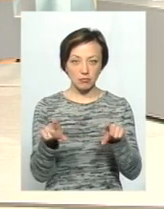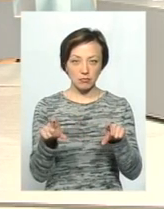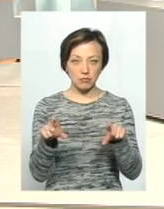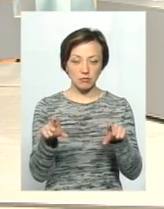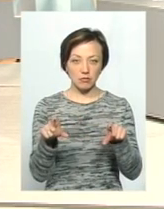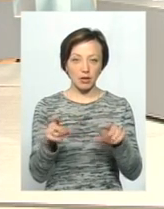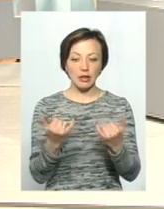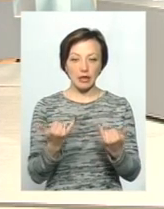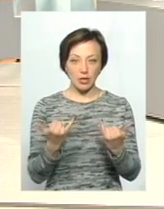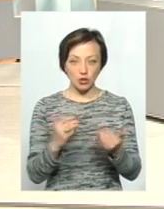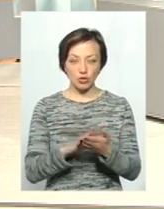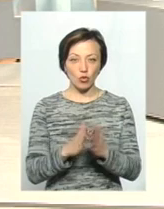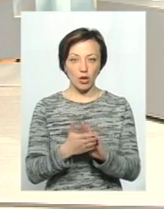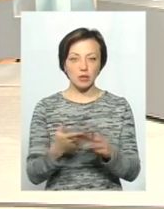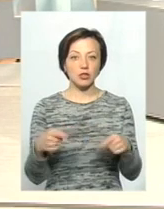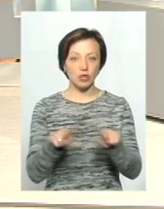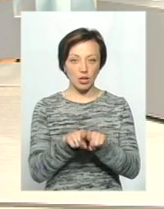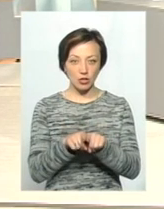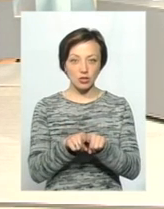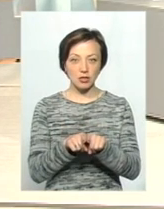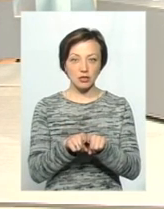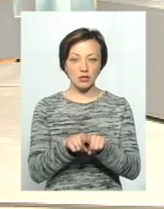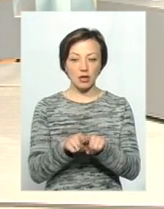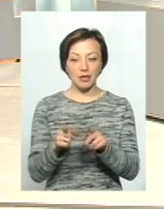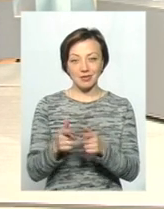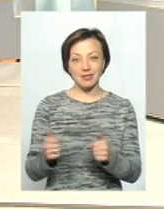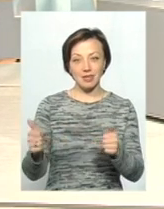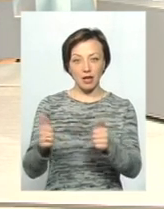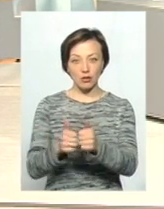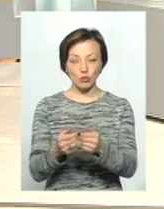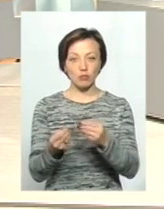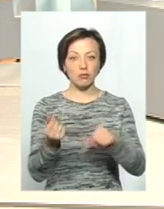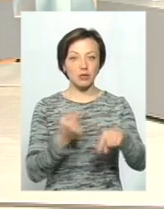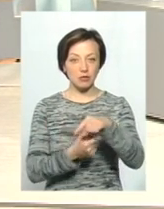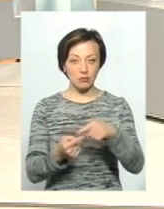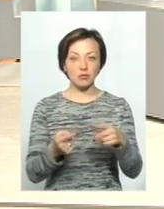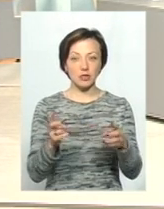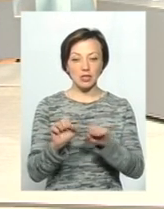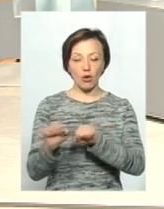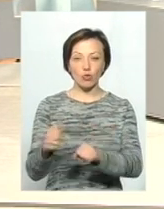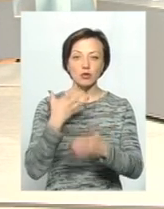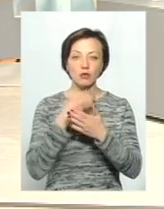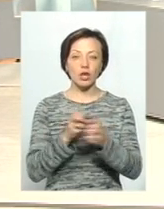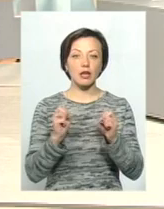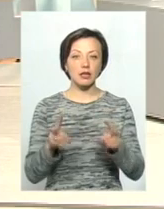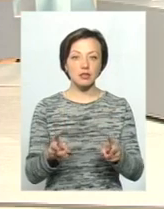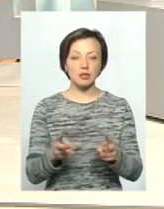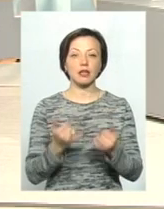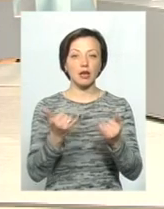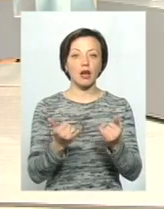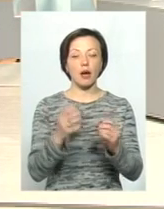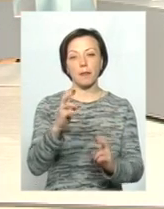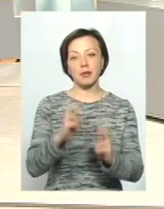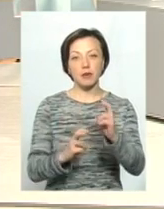в нинішній ситуації теж це один із сегментів бізнесу, і вони теж страхують свої ризики. Для